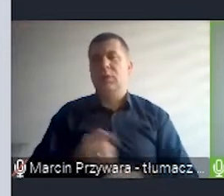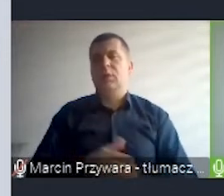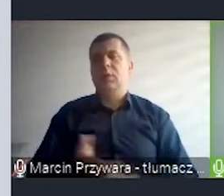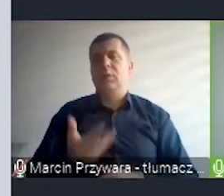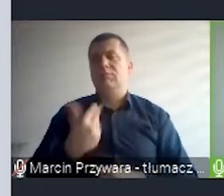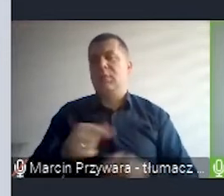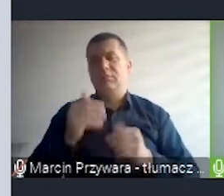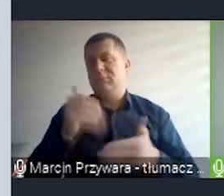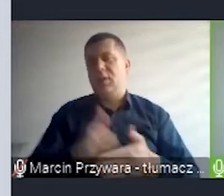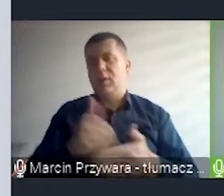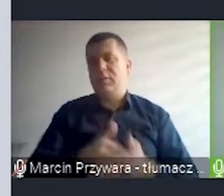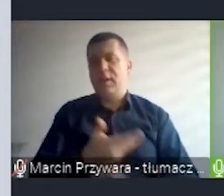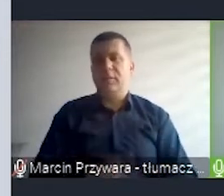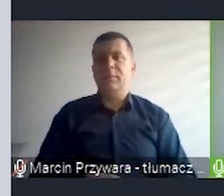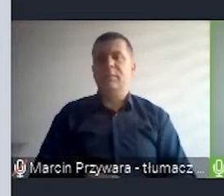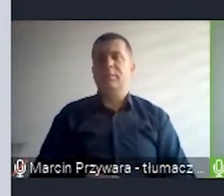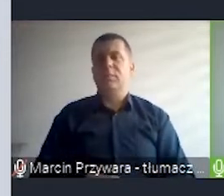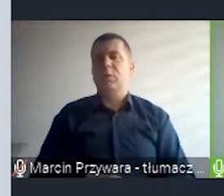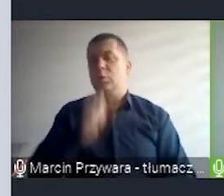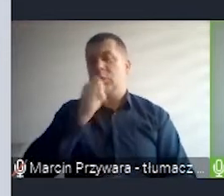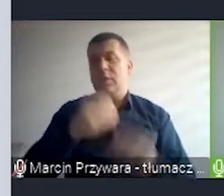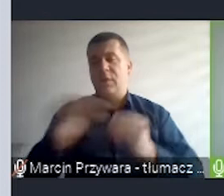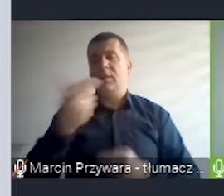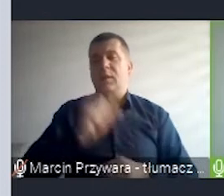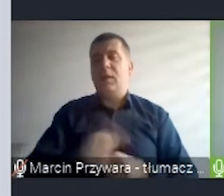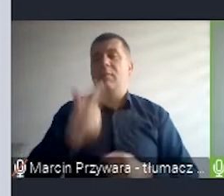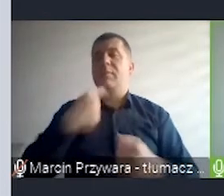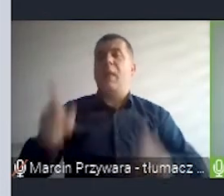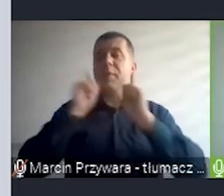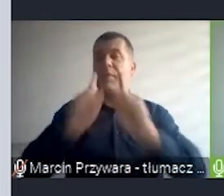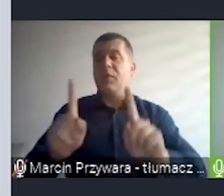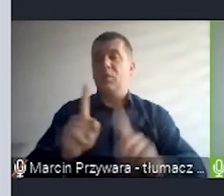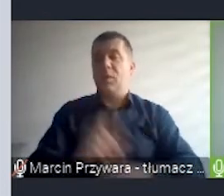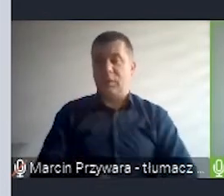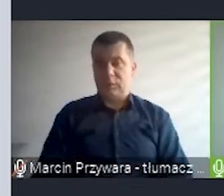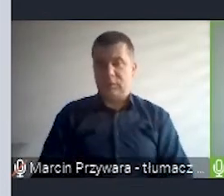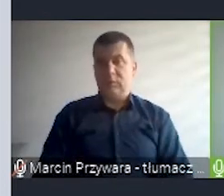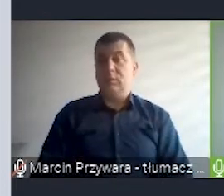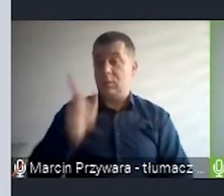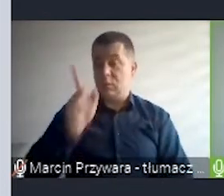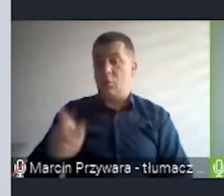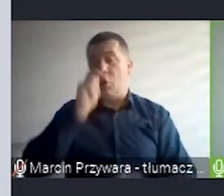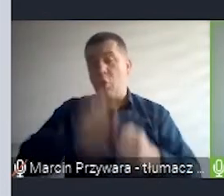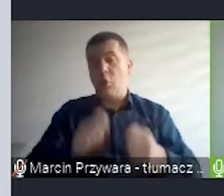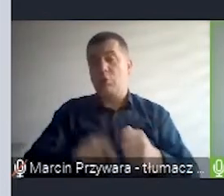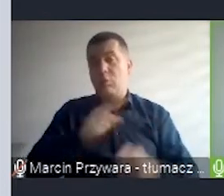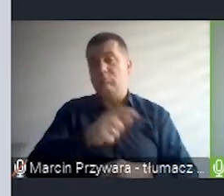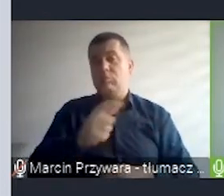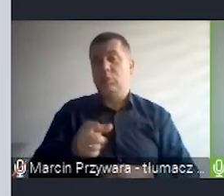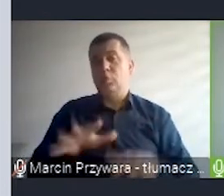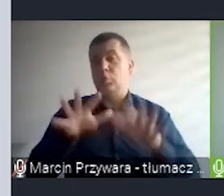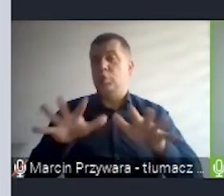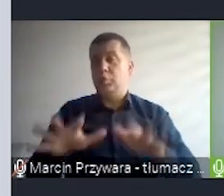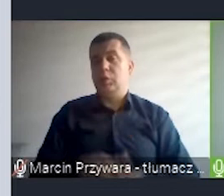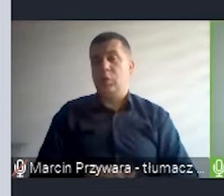no, niewłaściwych zachowań. Więc dużo więcej jest nieprawidłowości. I tego kontrole identyfikują stosunkowo dużo